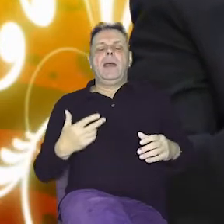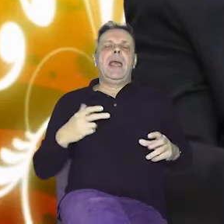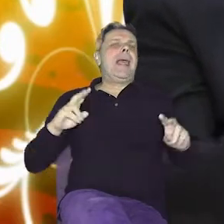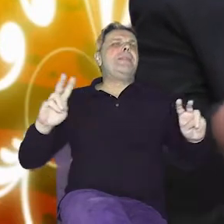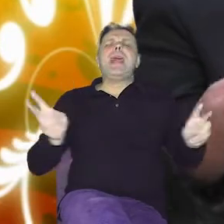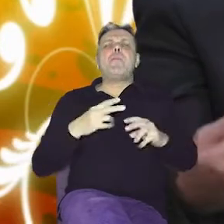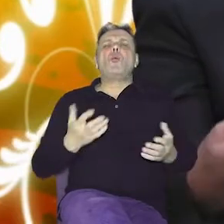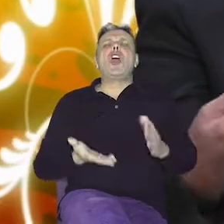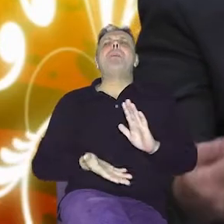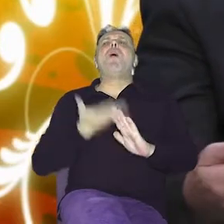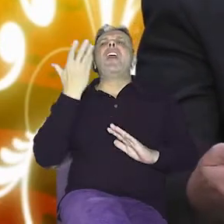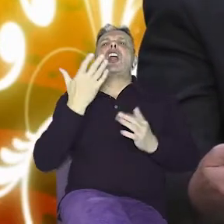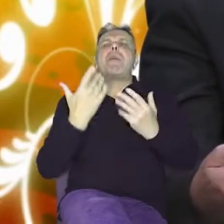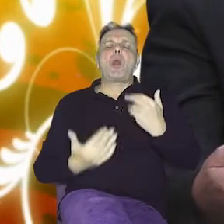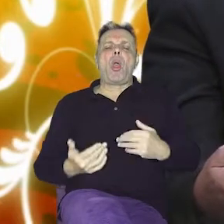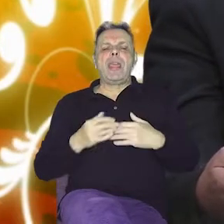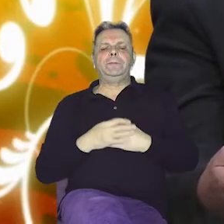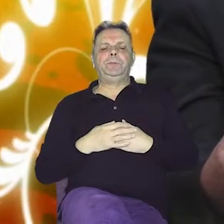Znači, nemoguće je povećati broj